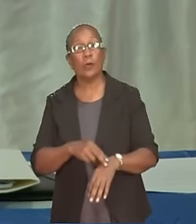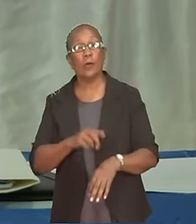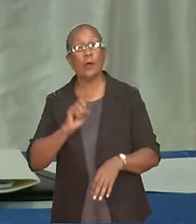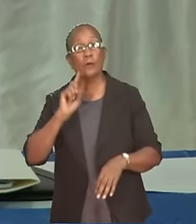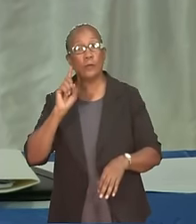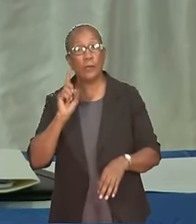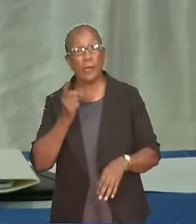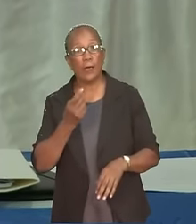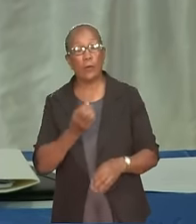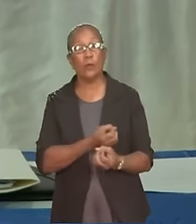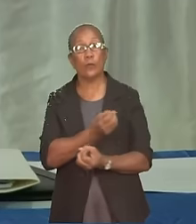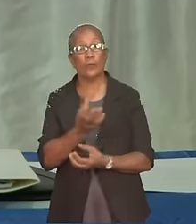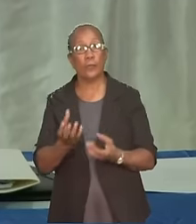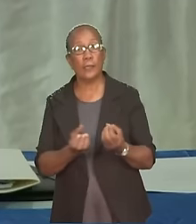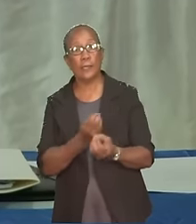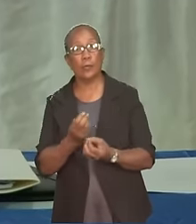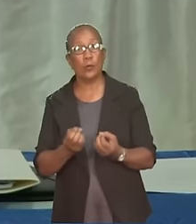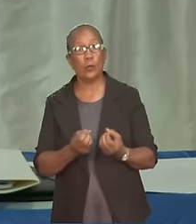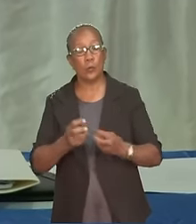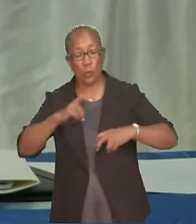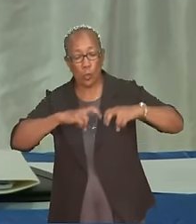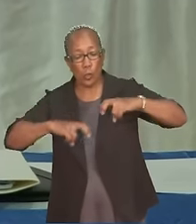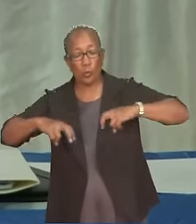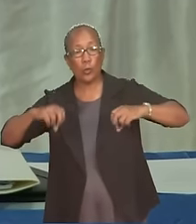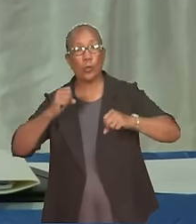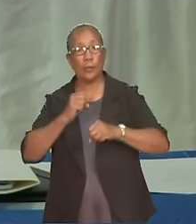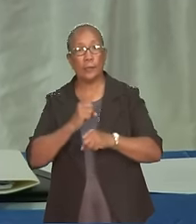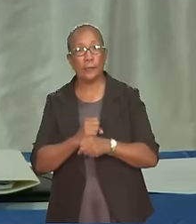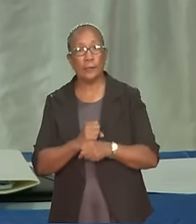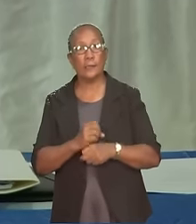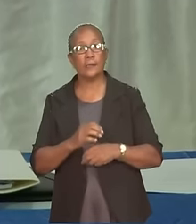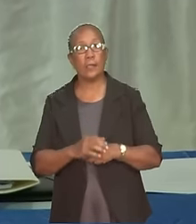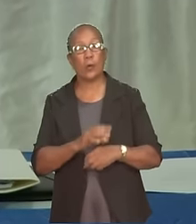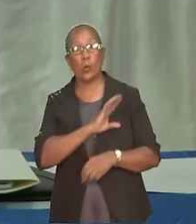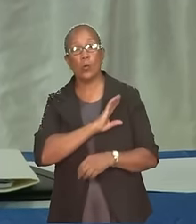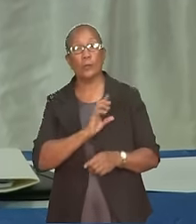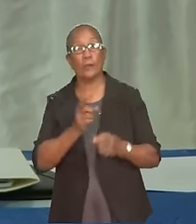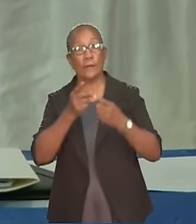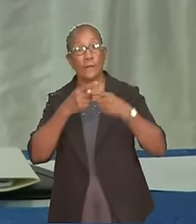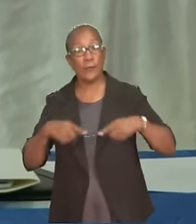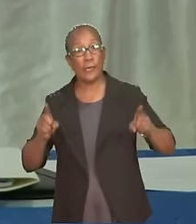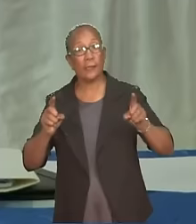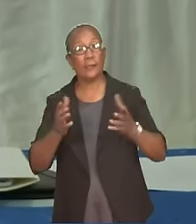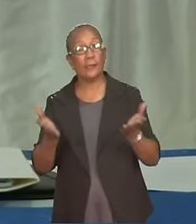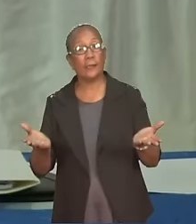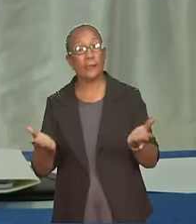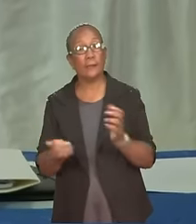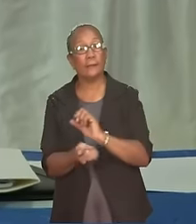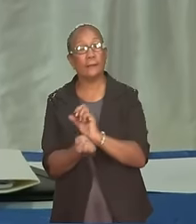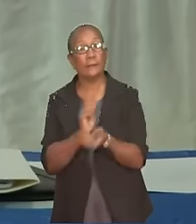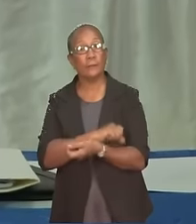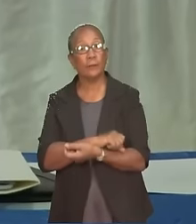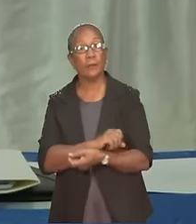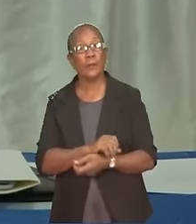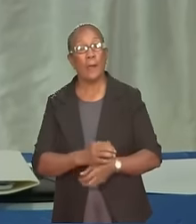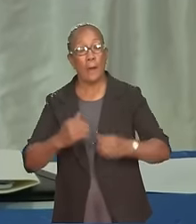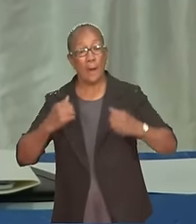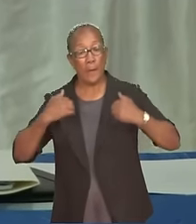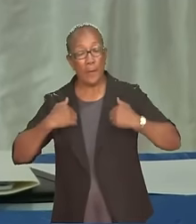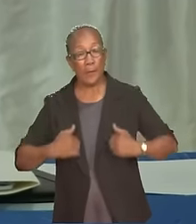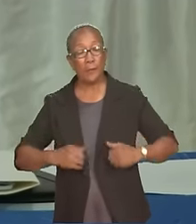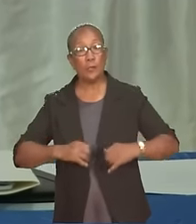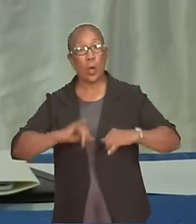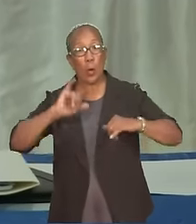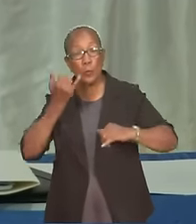zaken met de economische controledienst. Ook daar gaan we drastische verandering aanbrengen. Er worden mensen nu getraind, nieuwe mensen